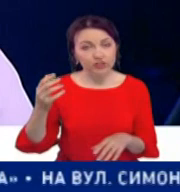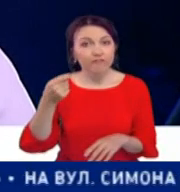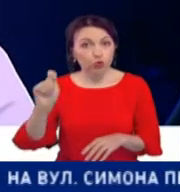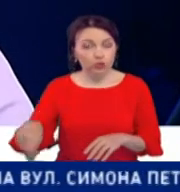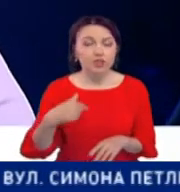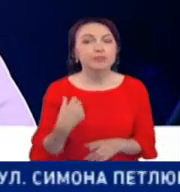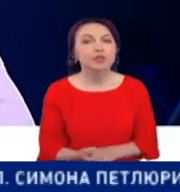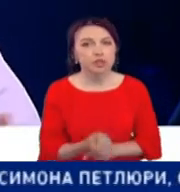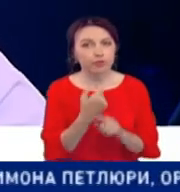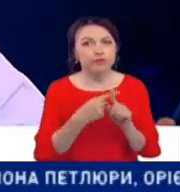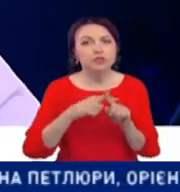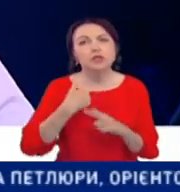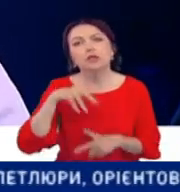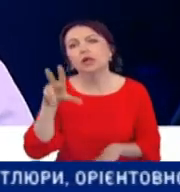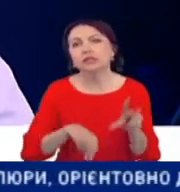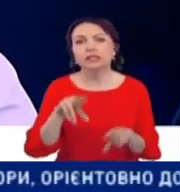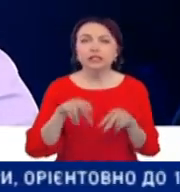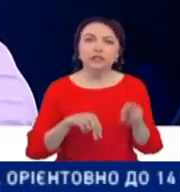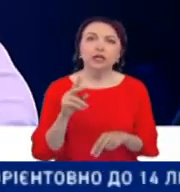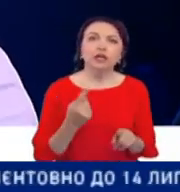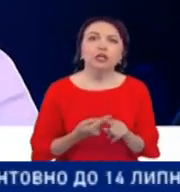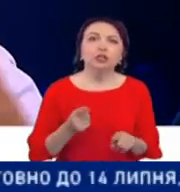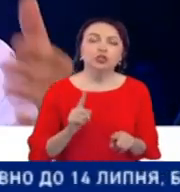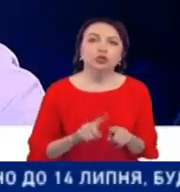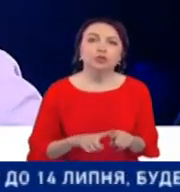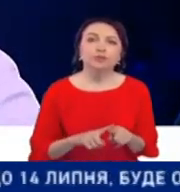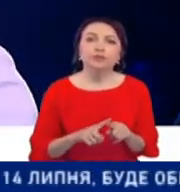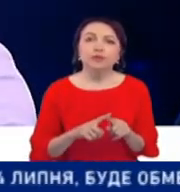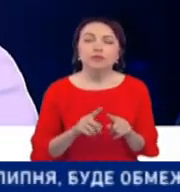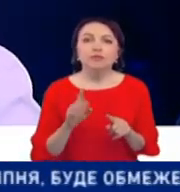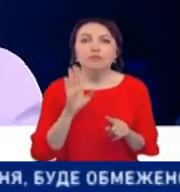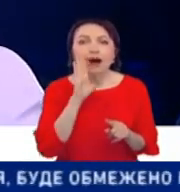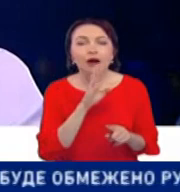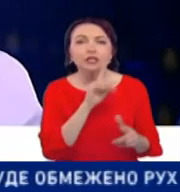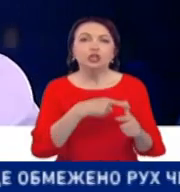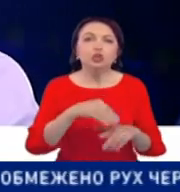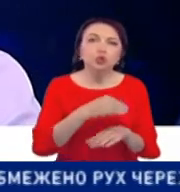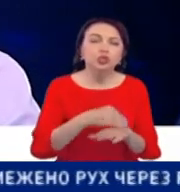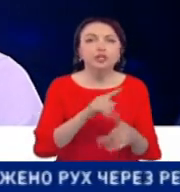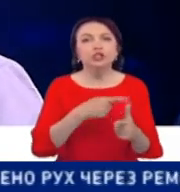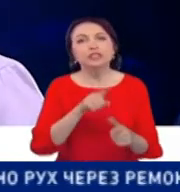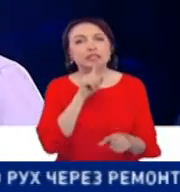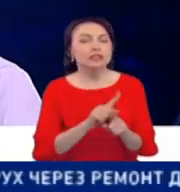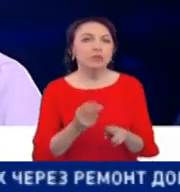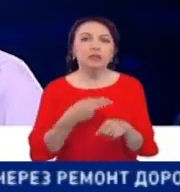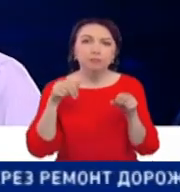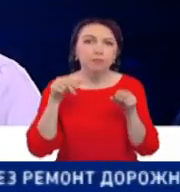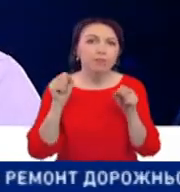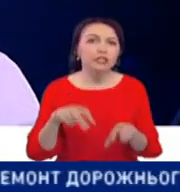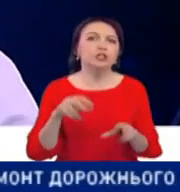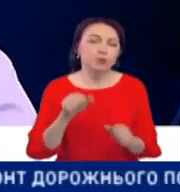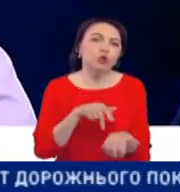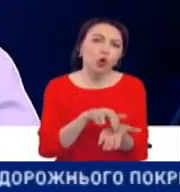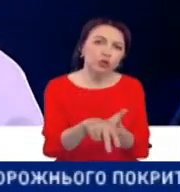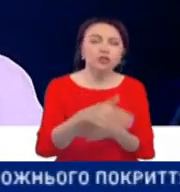для мене була це дійсна надія, що я буду розуміти, що там мати, там, чи дружина, чи сестра може в безпеці ходити по вулиці, і є